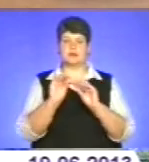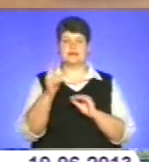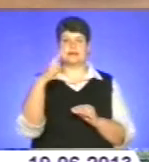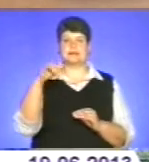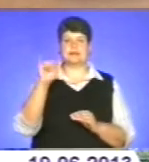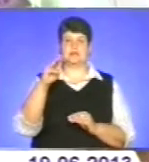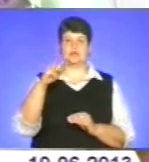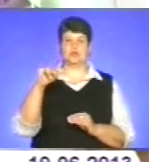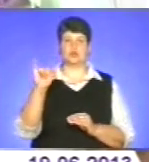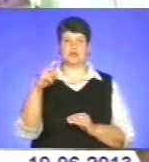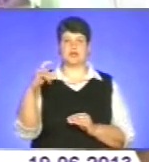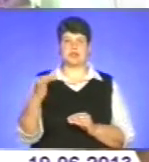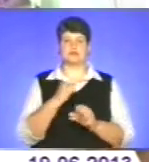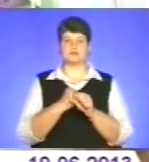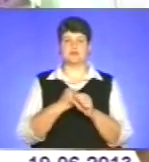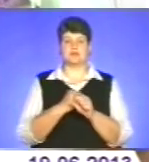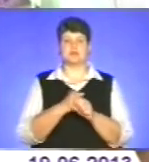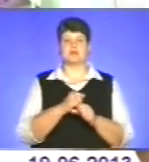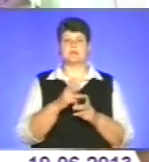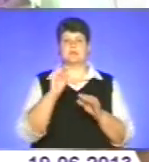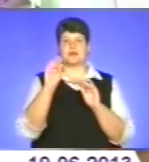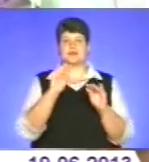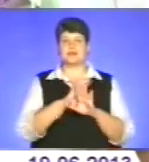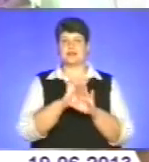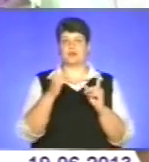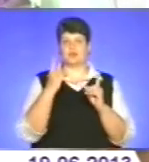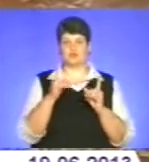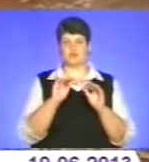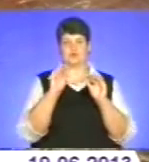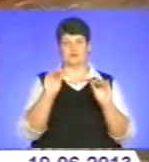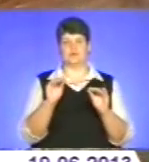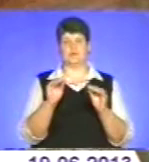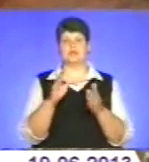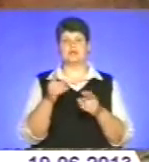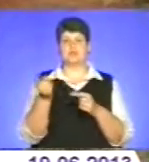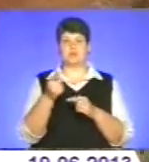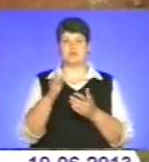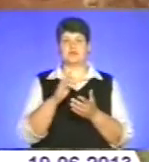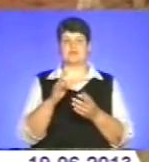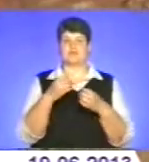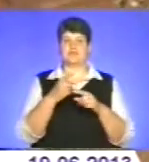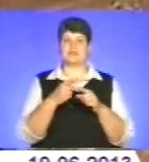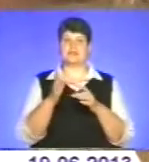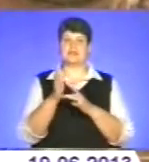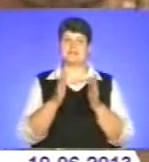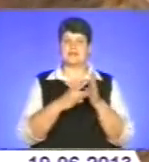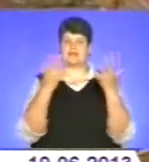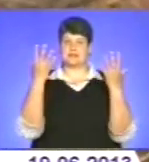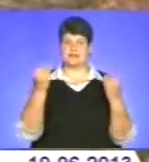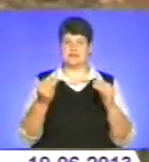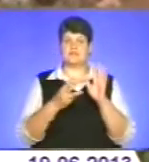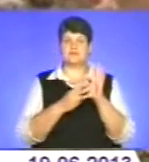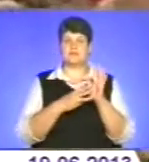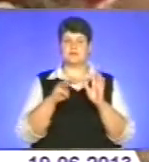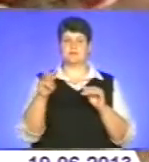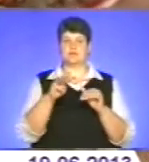виготовлені вихованцями центру, прикрашають не одну установу Тернополя у різдвяні дні. Цьогорічний 8-метровий дідух став